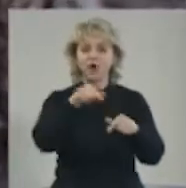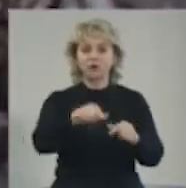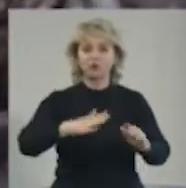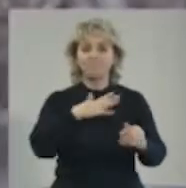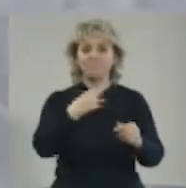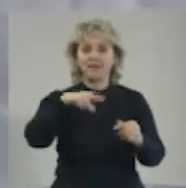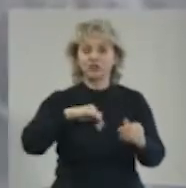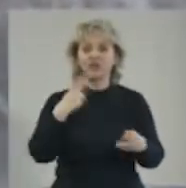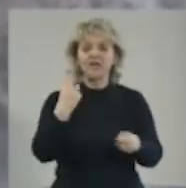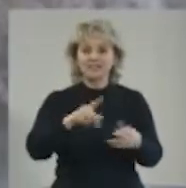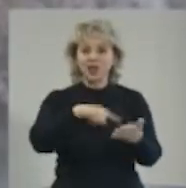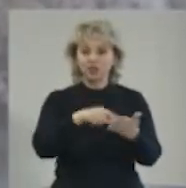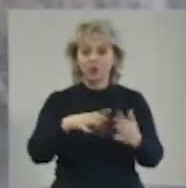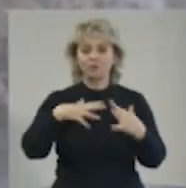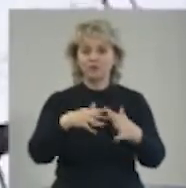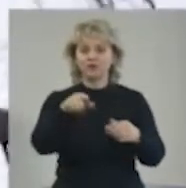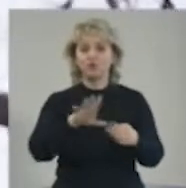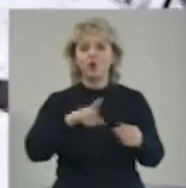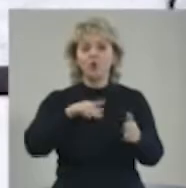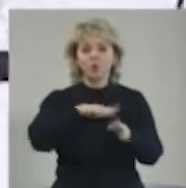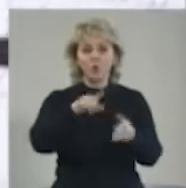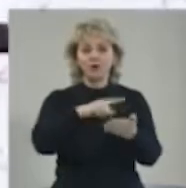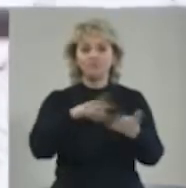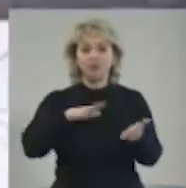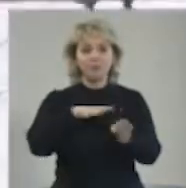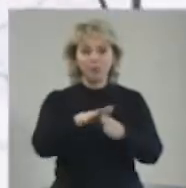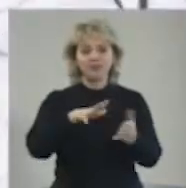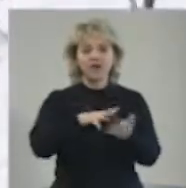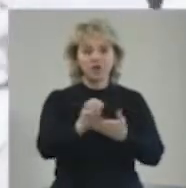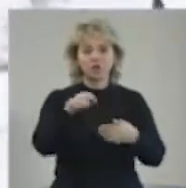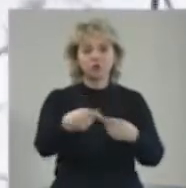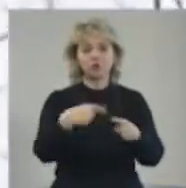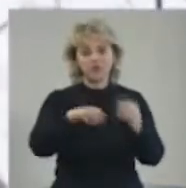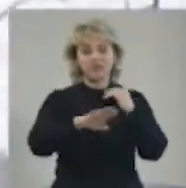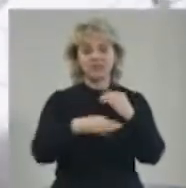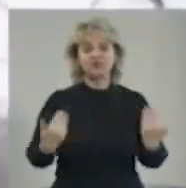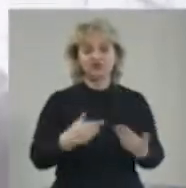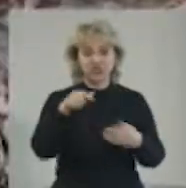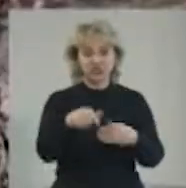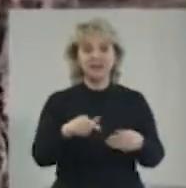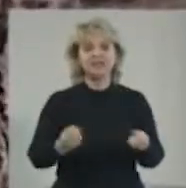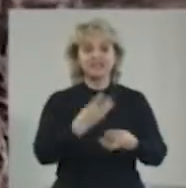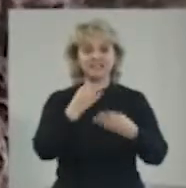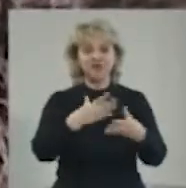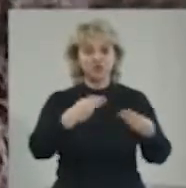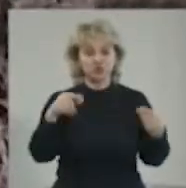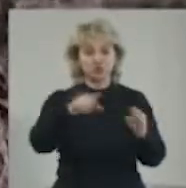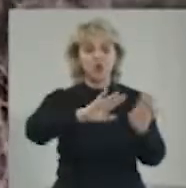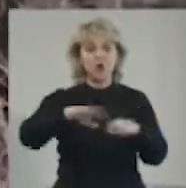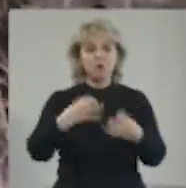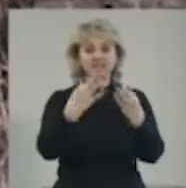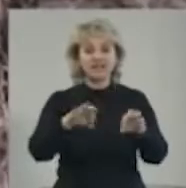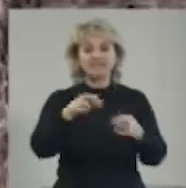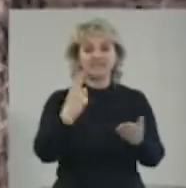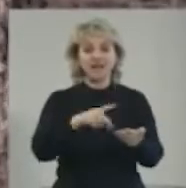пережило Сталинградскую битву. Город был почти полностью разрушен, но израненное дерево выжило и даже зацвело весной, после